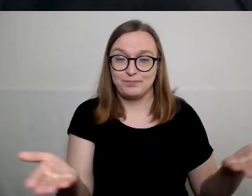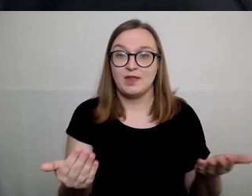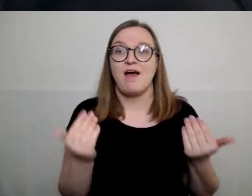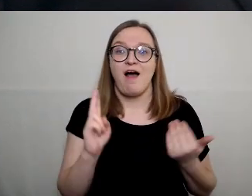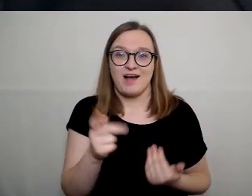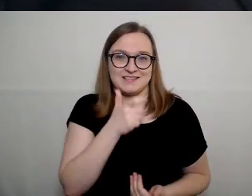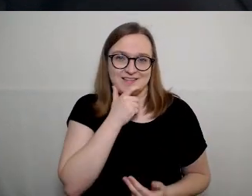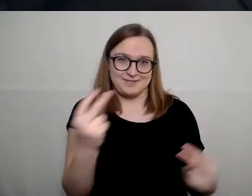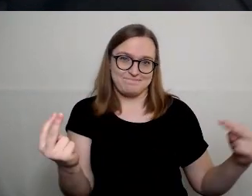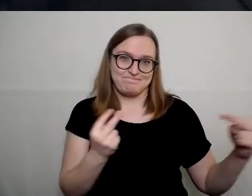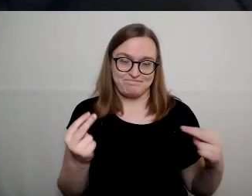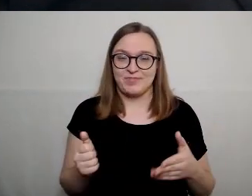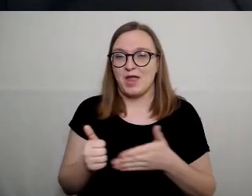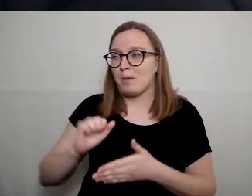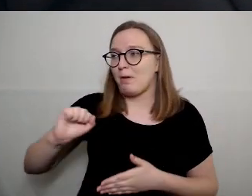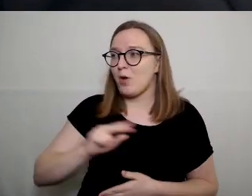žiūrovai, gerbimi kolegos.